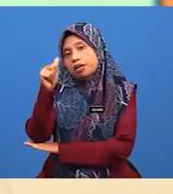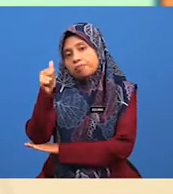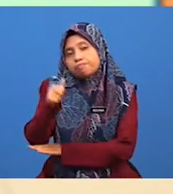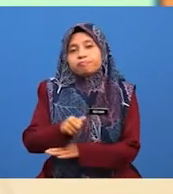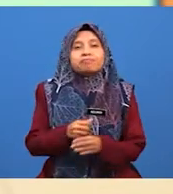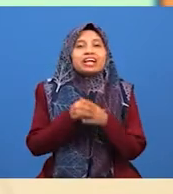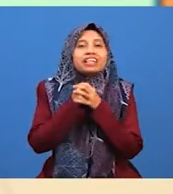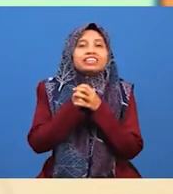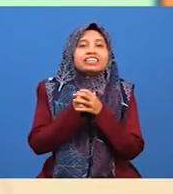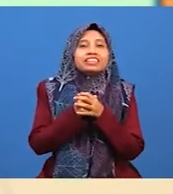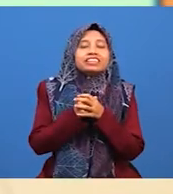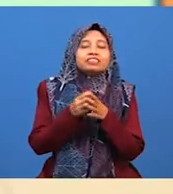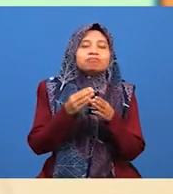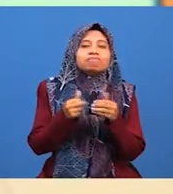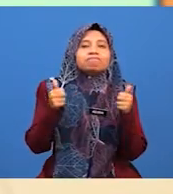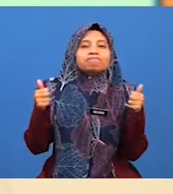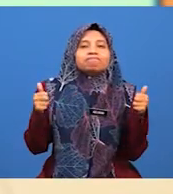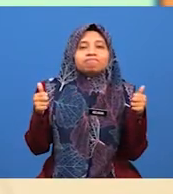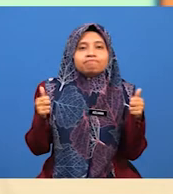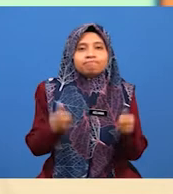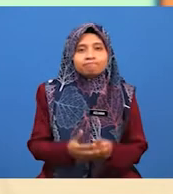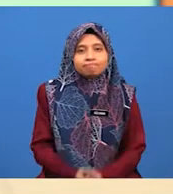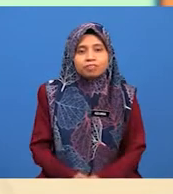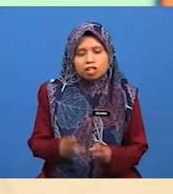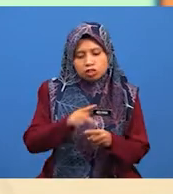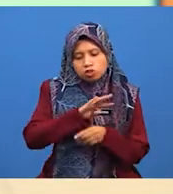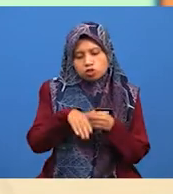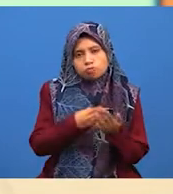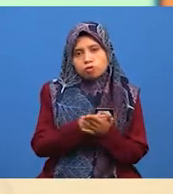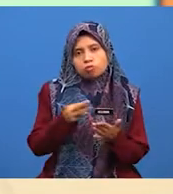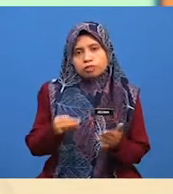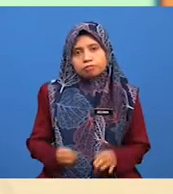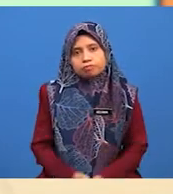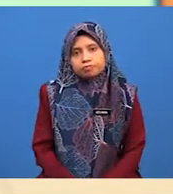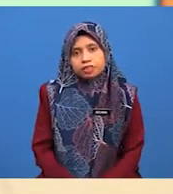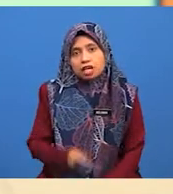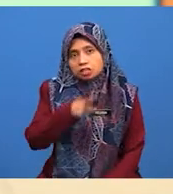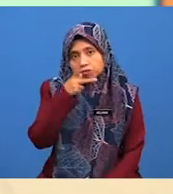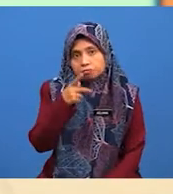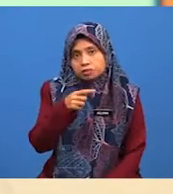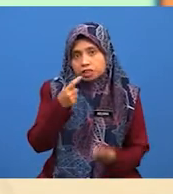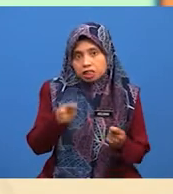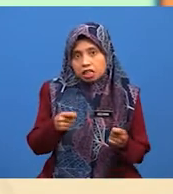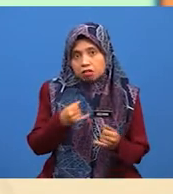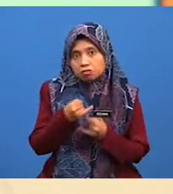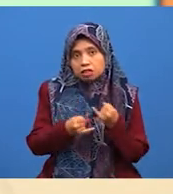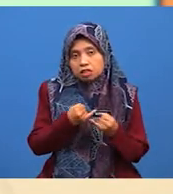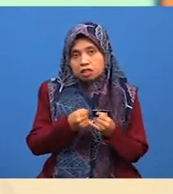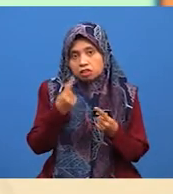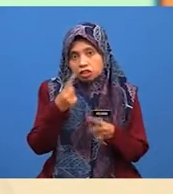Wah, tahniah dan syabas Cikgu Red ucapkan kepada murid semua kerana telah